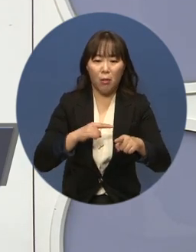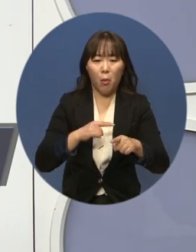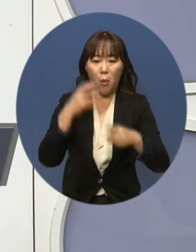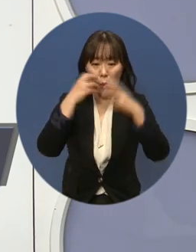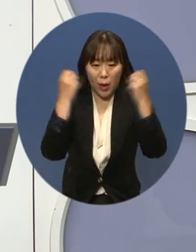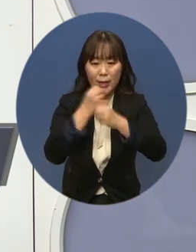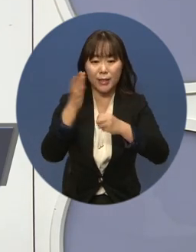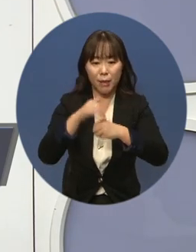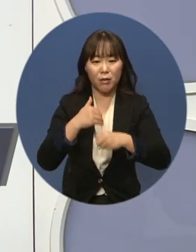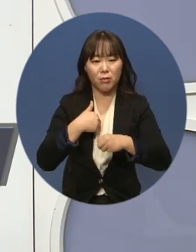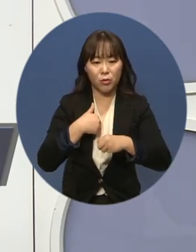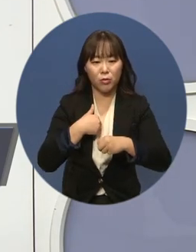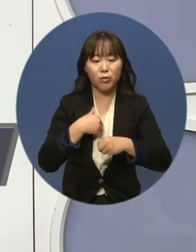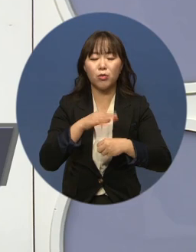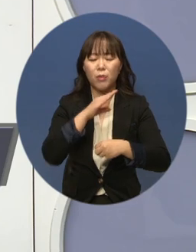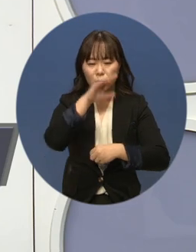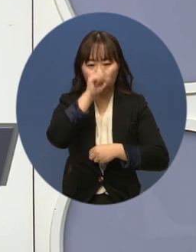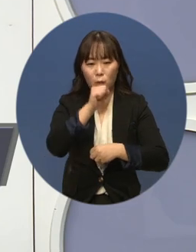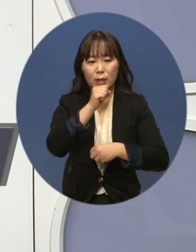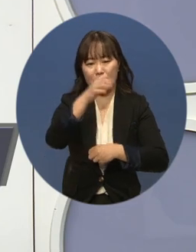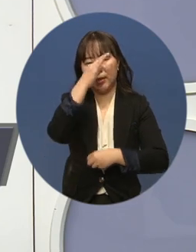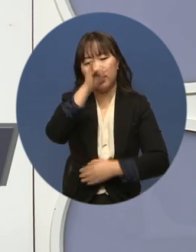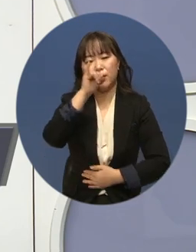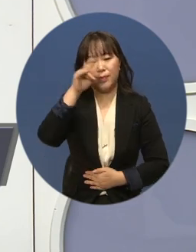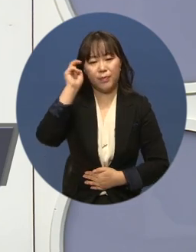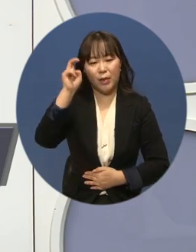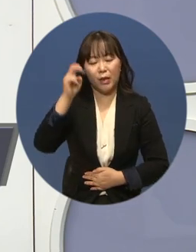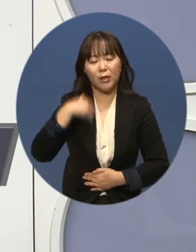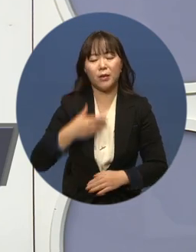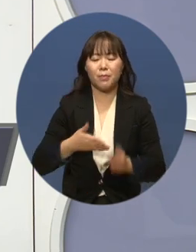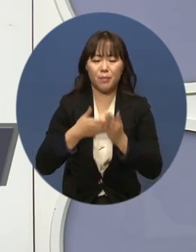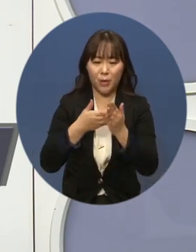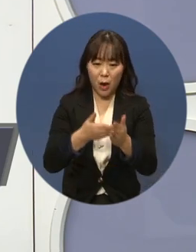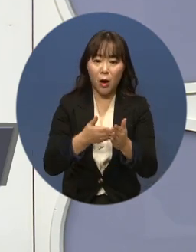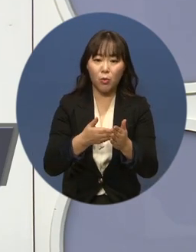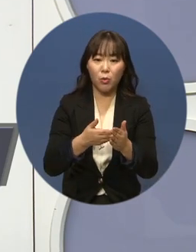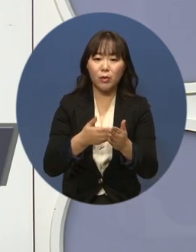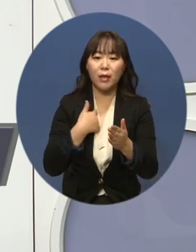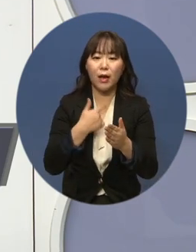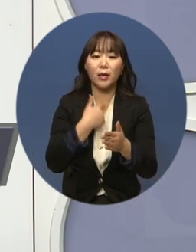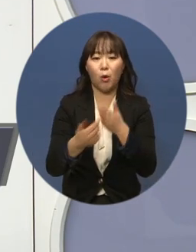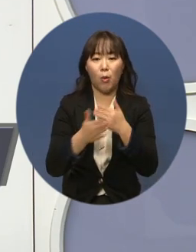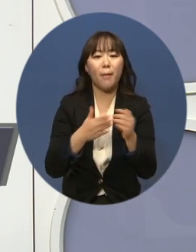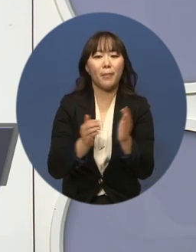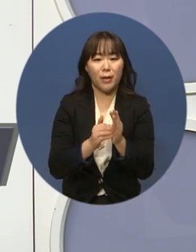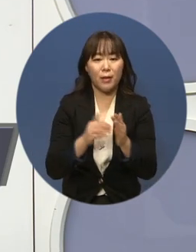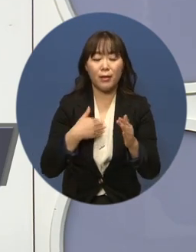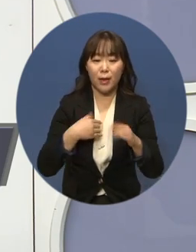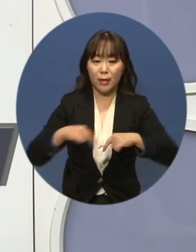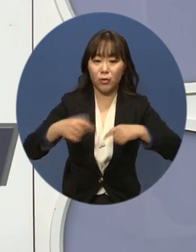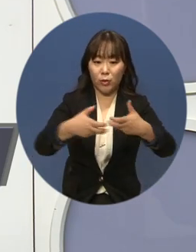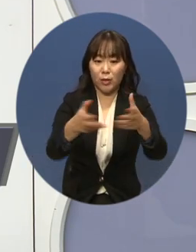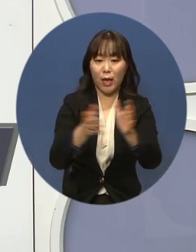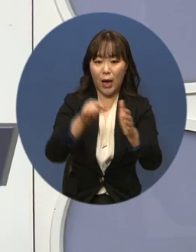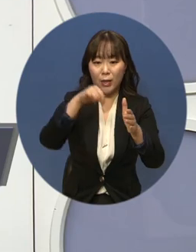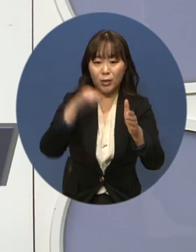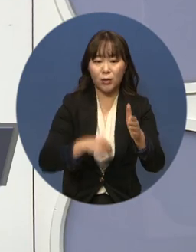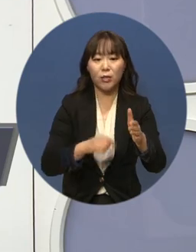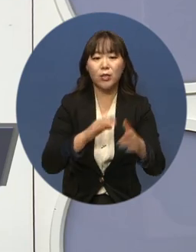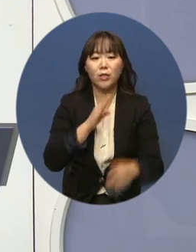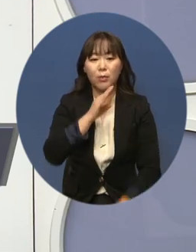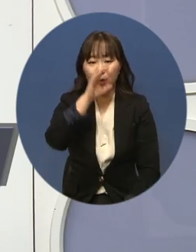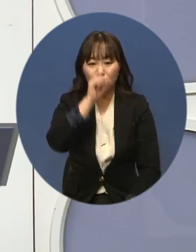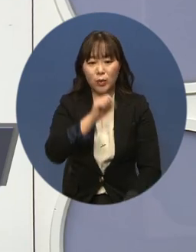저는 역기능보다는 순기능이 훨씬 많다고 강력하게 나는 주장하고 실제 제가 다 경험했습니다. 제가 당에서도 참 좋은